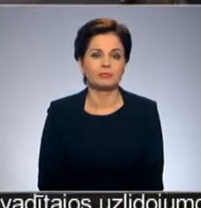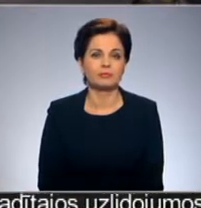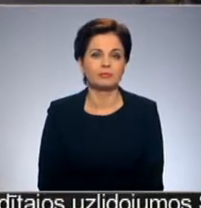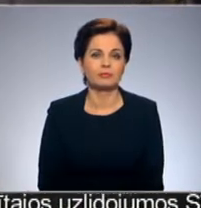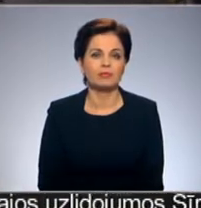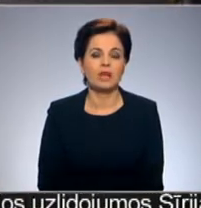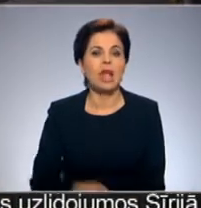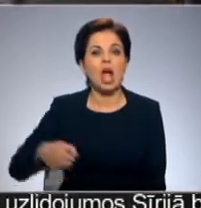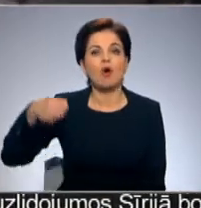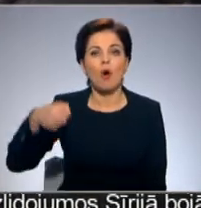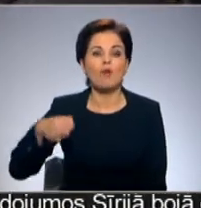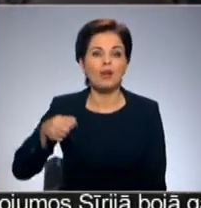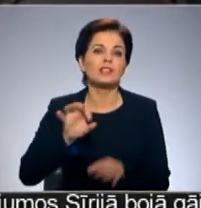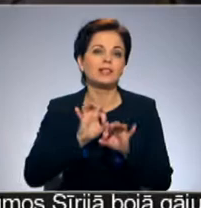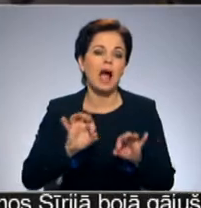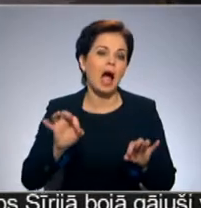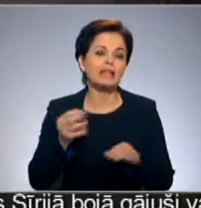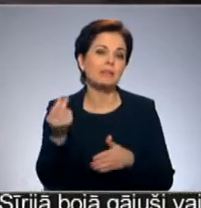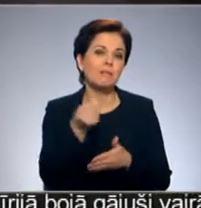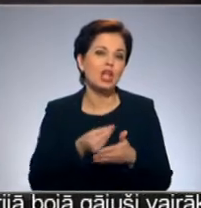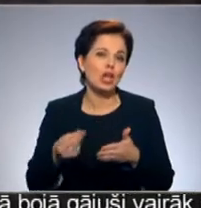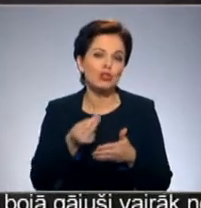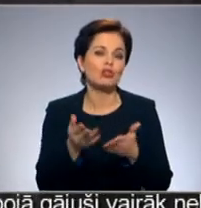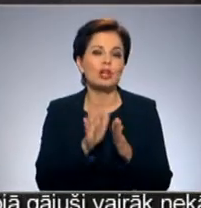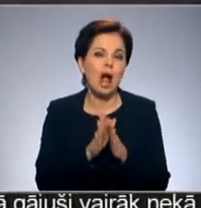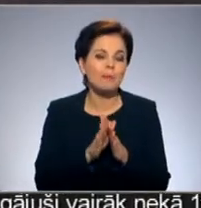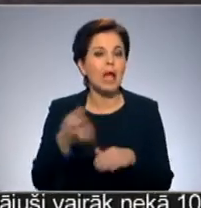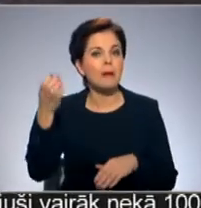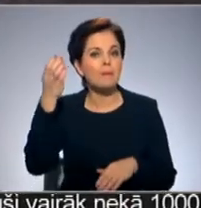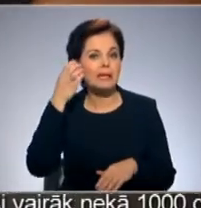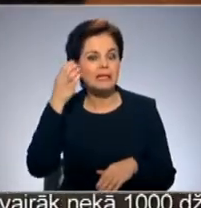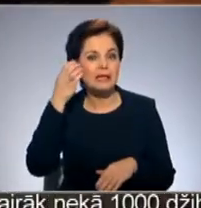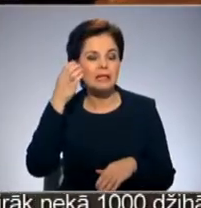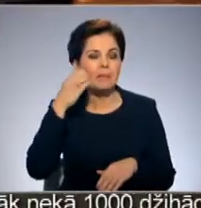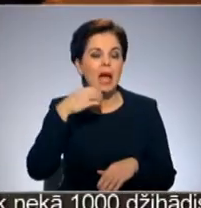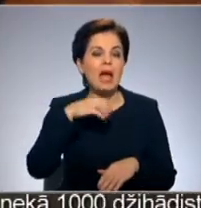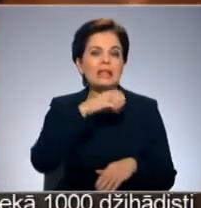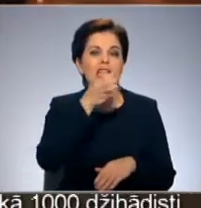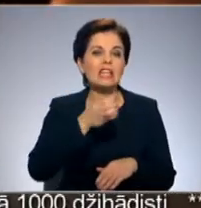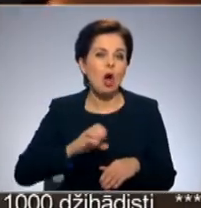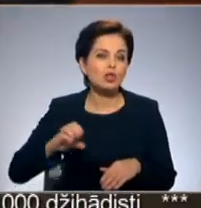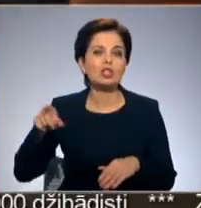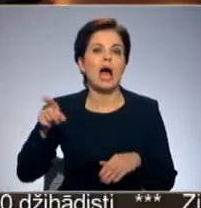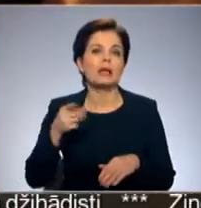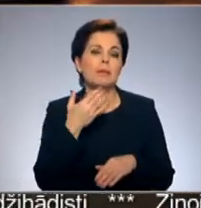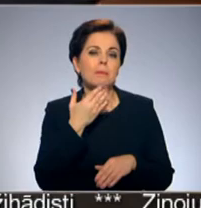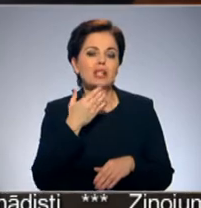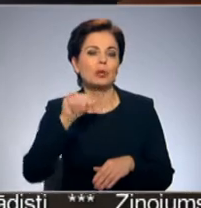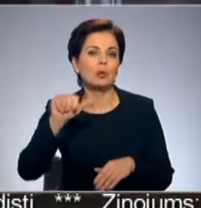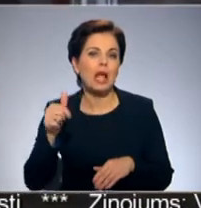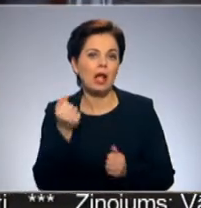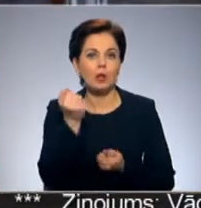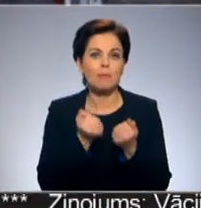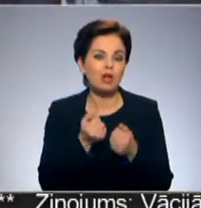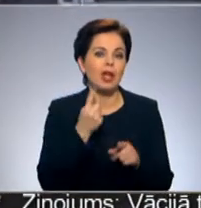Tā koferī saglūst skaistas bilžu grāmatas par princesēm, dinozauriem un citiem dzīvniekiem, dažādiem pasaku tēliem un mašīnām.